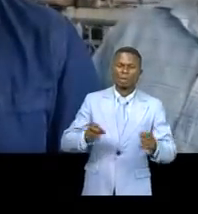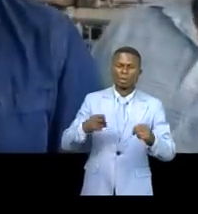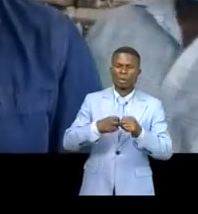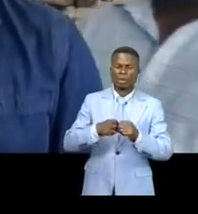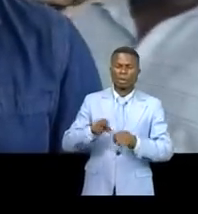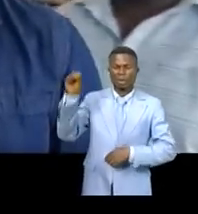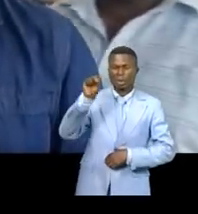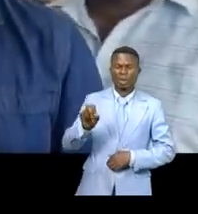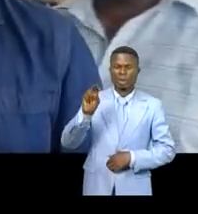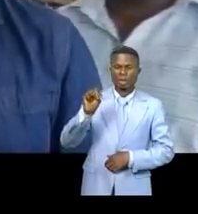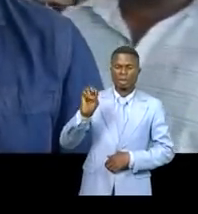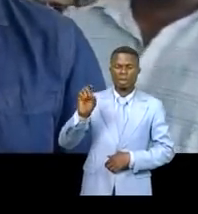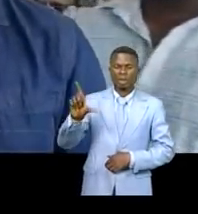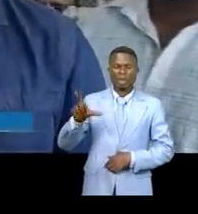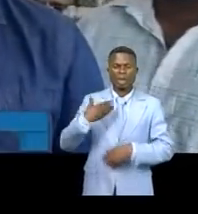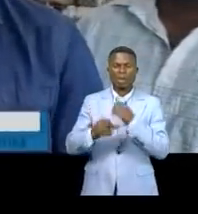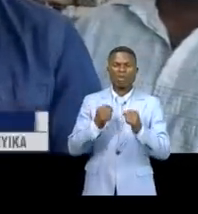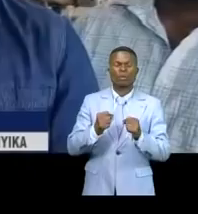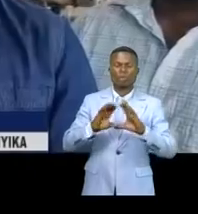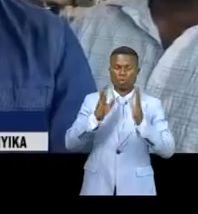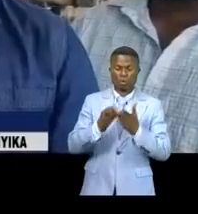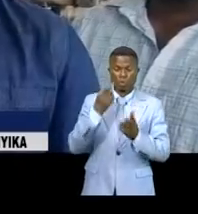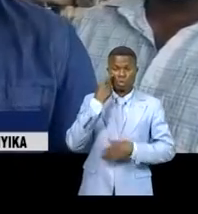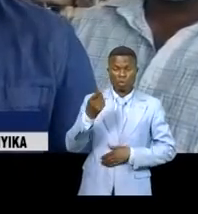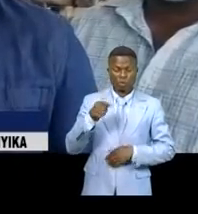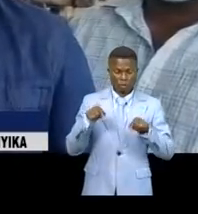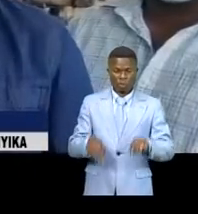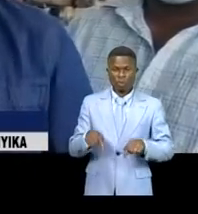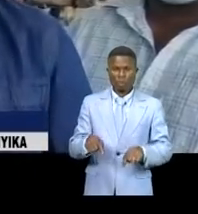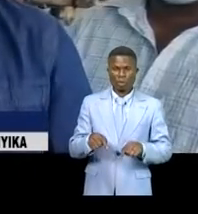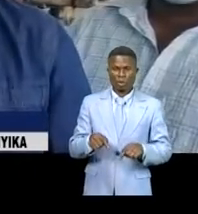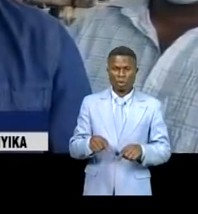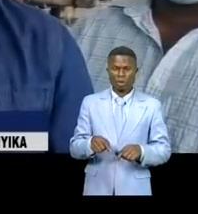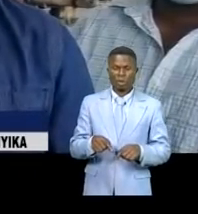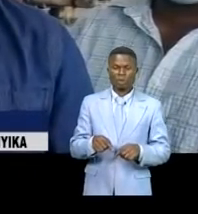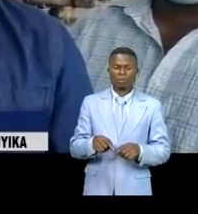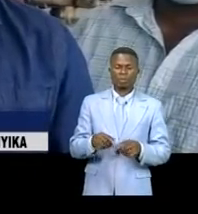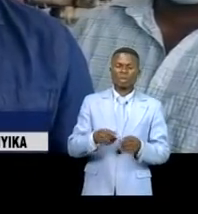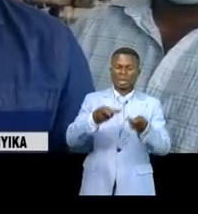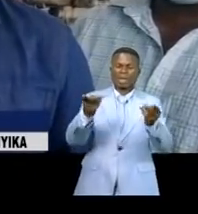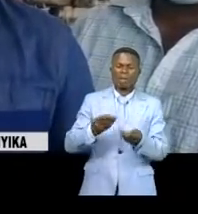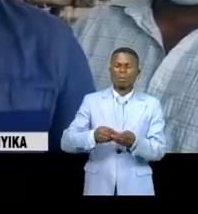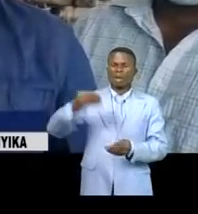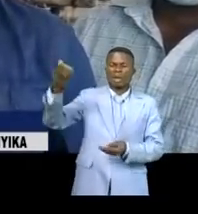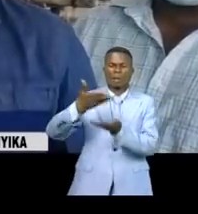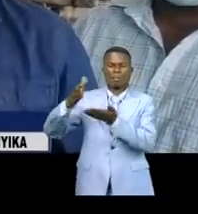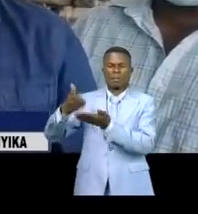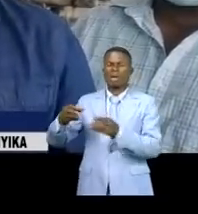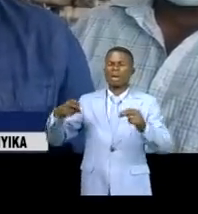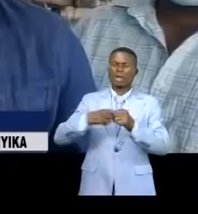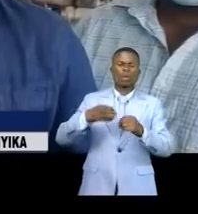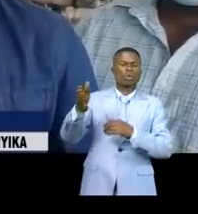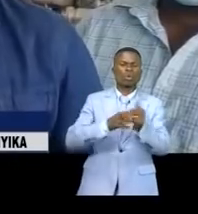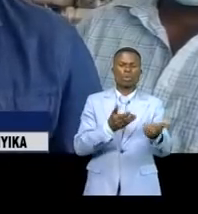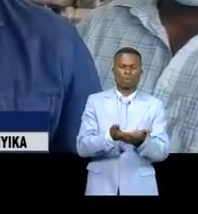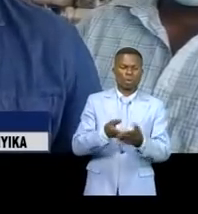un effort, malgré tout ce que vous avez vu à Kalemie, des lignes de transmission d'énergie électrique qui sont empiétées par